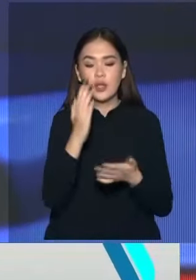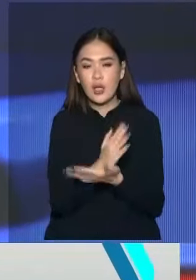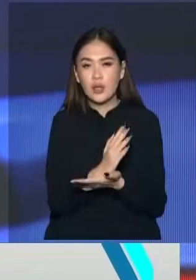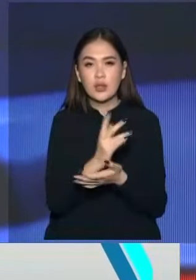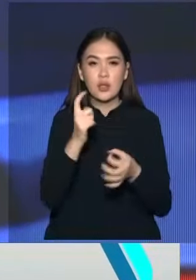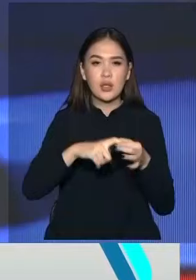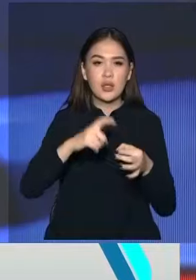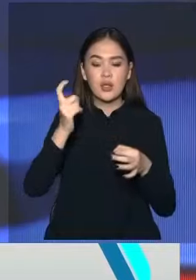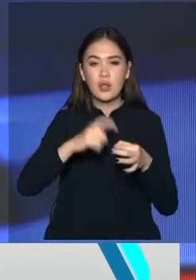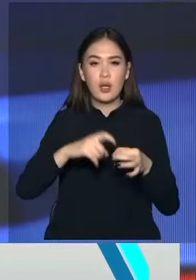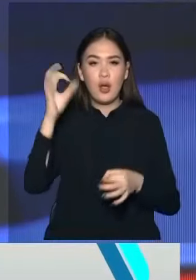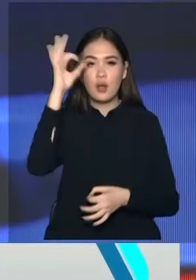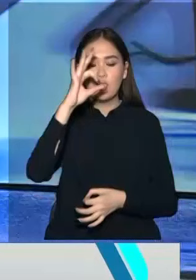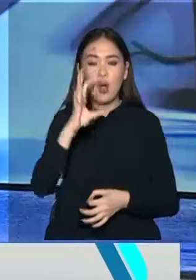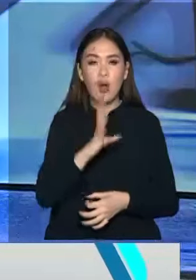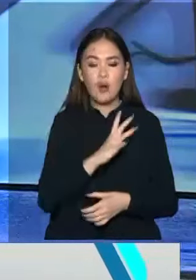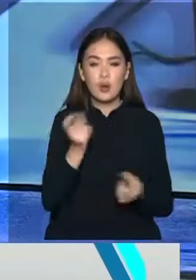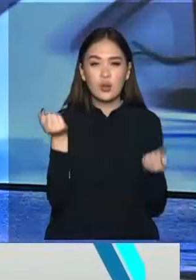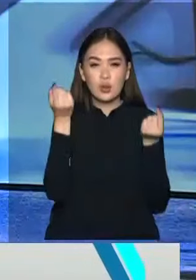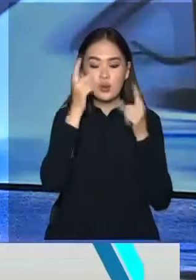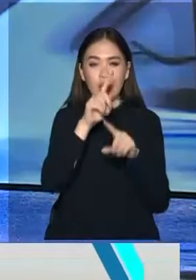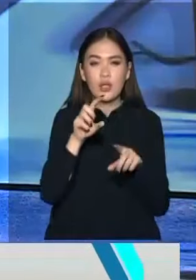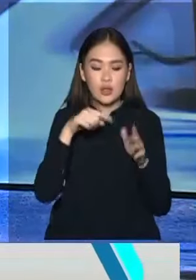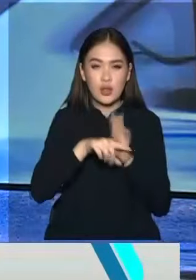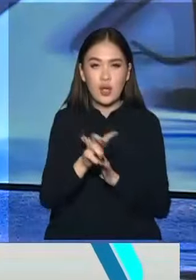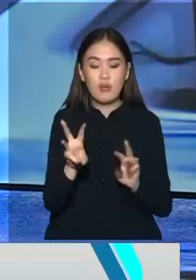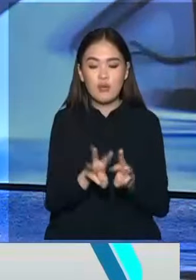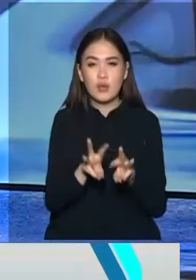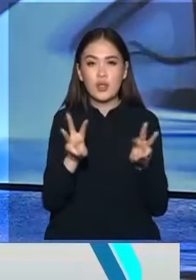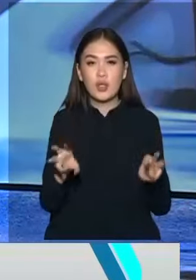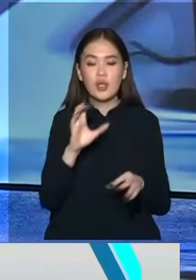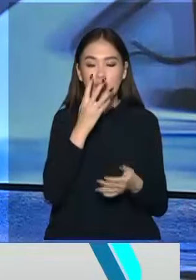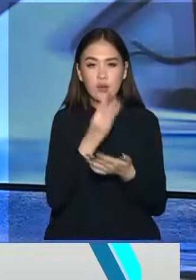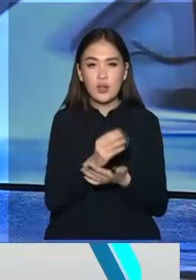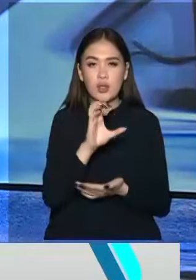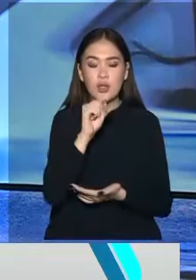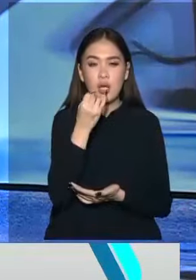жатпайтыны жайлы толық ақпаратты ішкі істер министрлігі өзінің